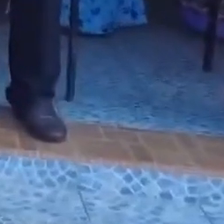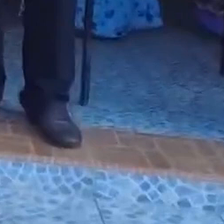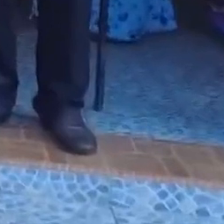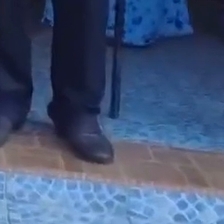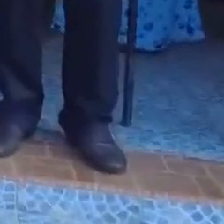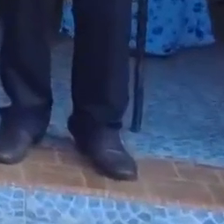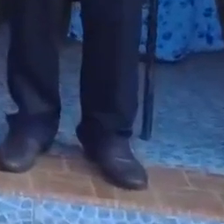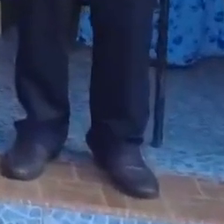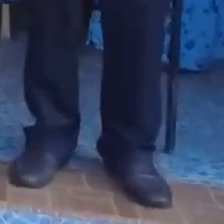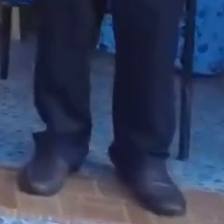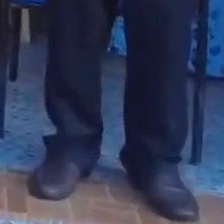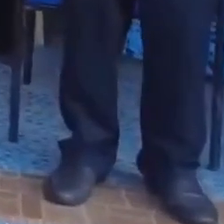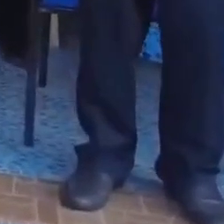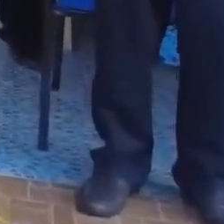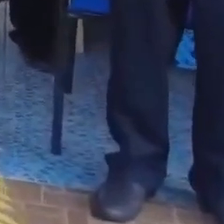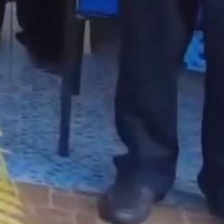berikrar